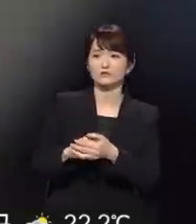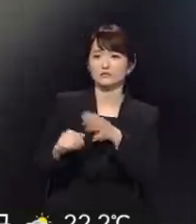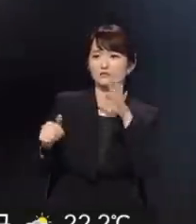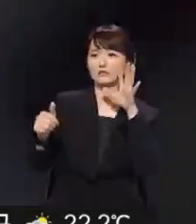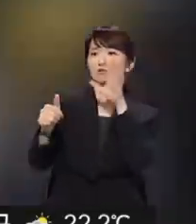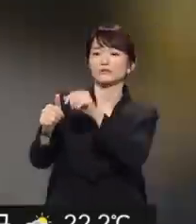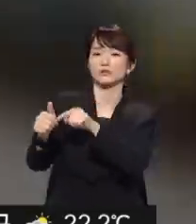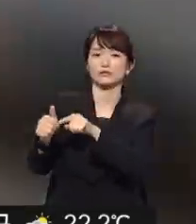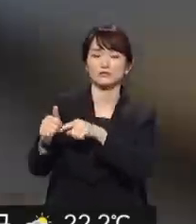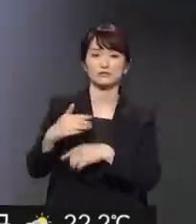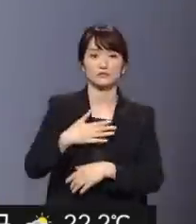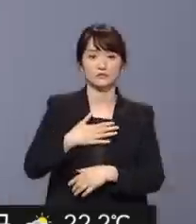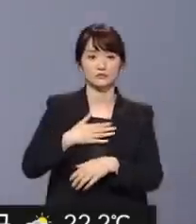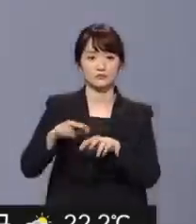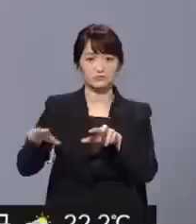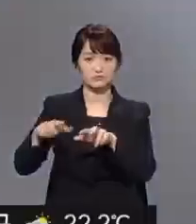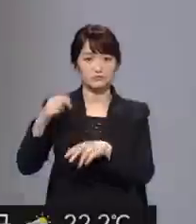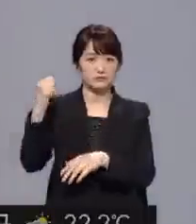저 맞았습니다.